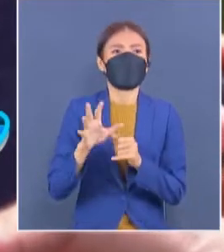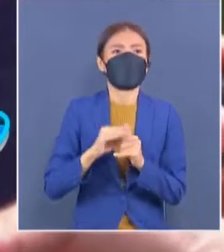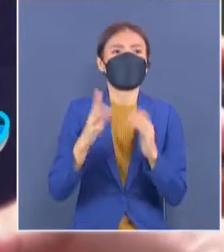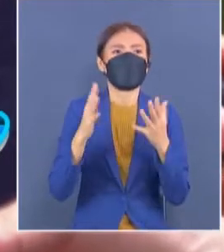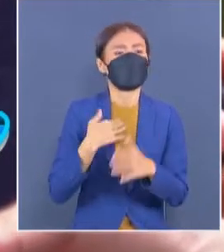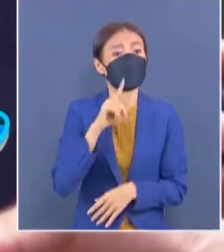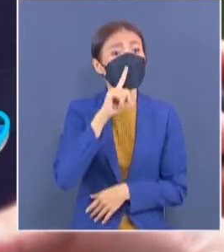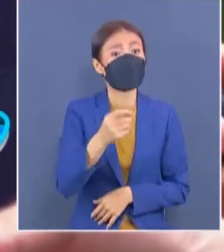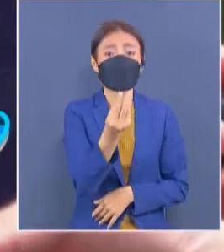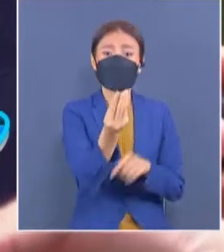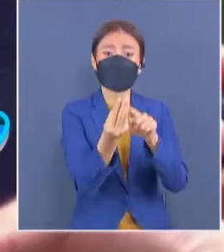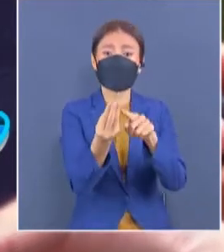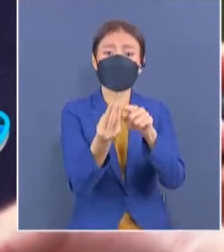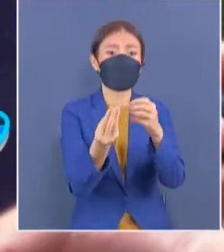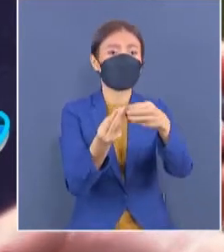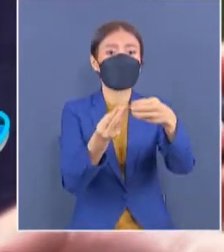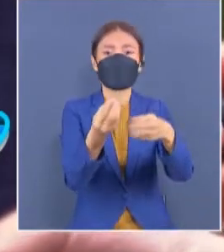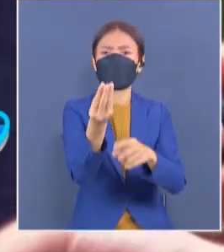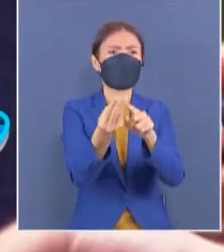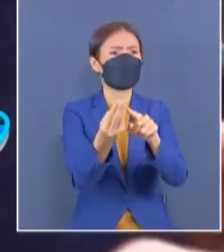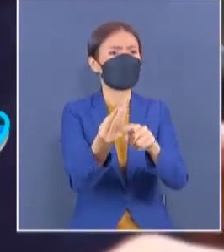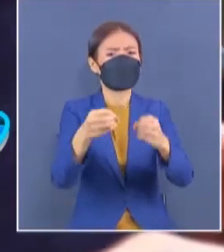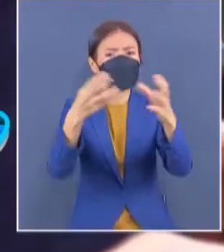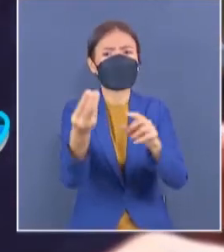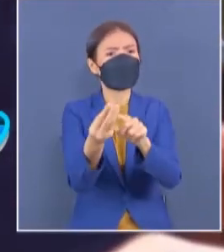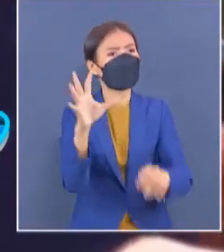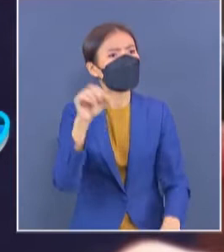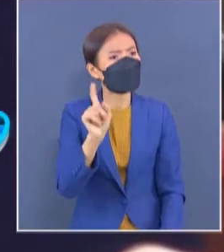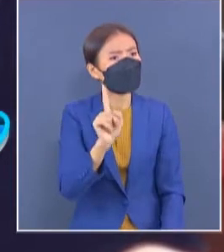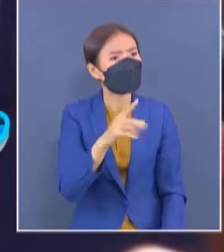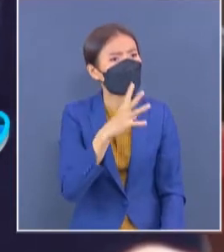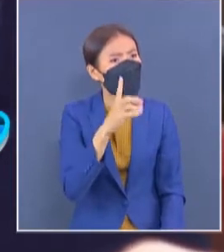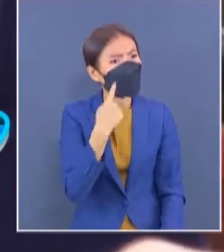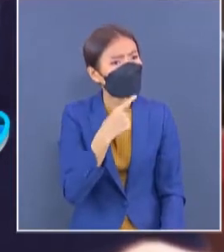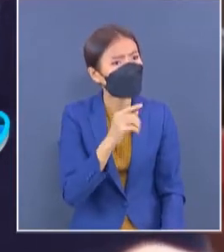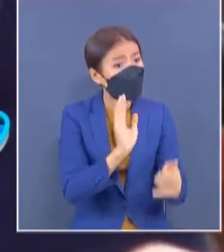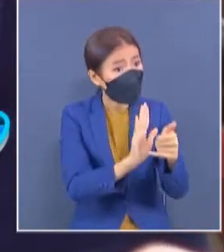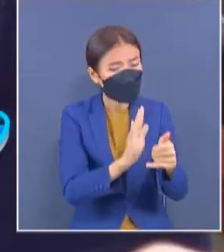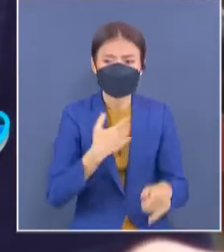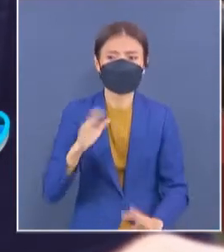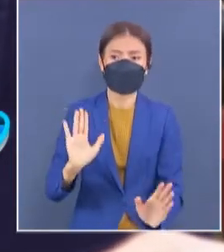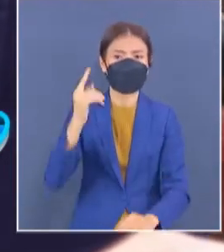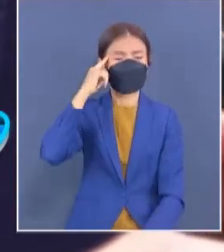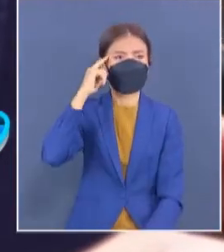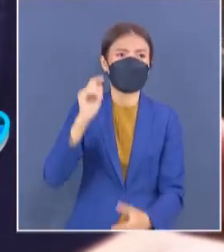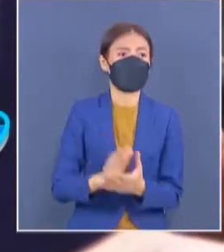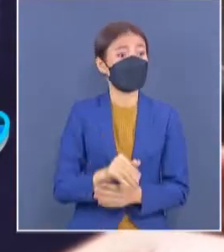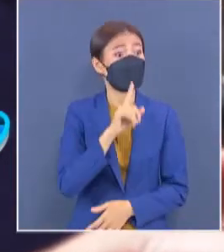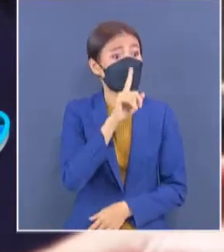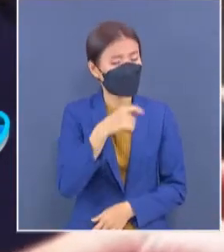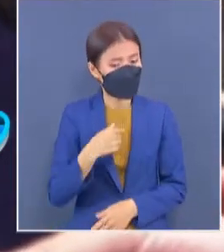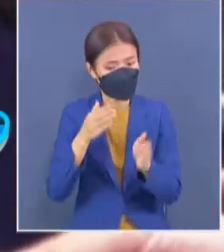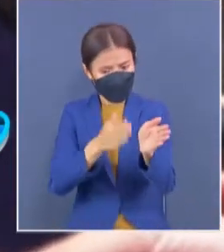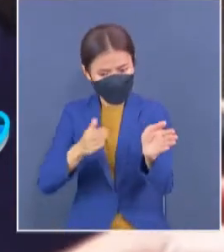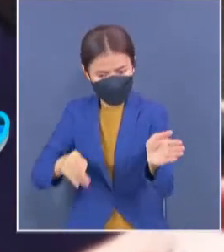ระเบิดนั้นมาจากตรงไหนมาจากใครไม่ใช่ของเราใช่ไหม ผมก็ไม่ทราบเหมือนกันครับตรงนี ้แต่เรายอมรับว่าใน3คันเนี่ยมันต้องมีคันใดคันหนึ่งไง ใ